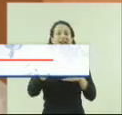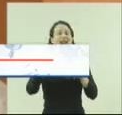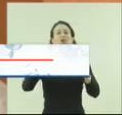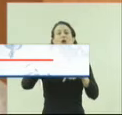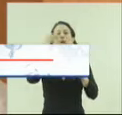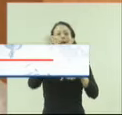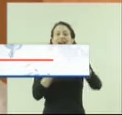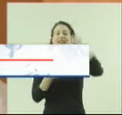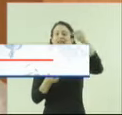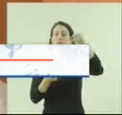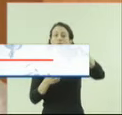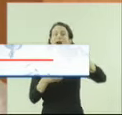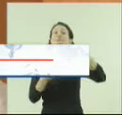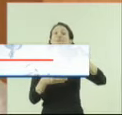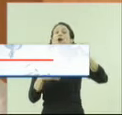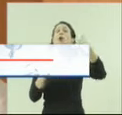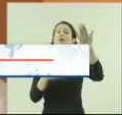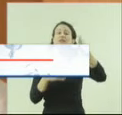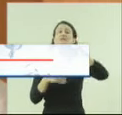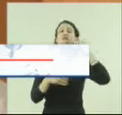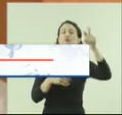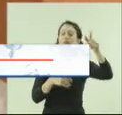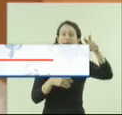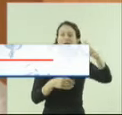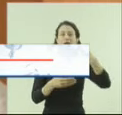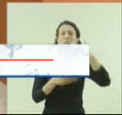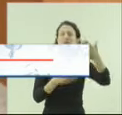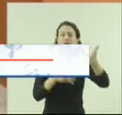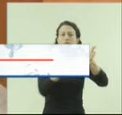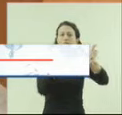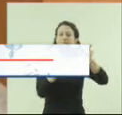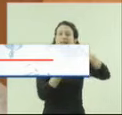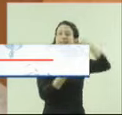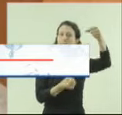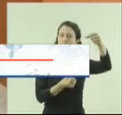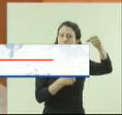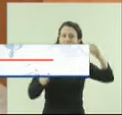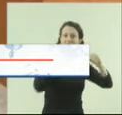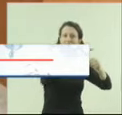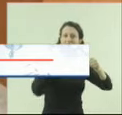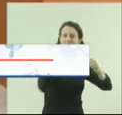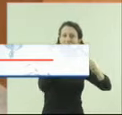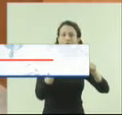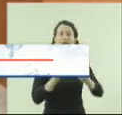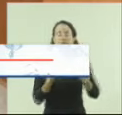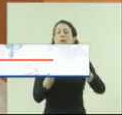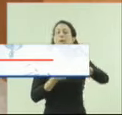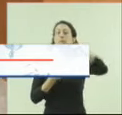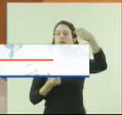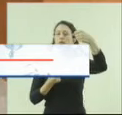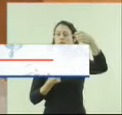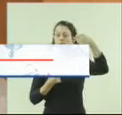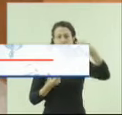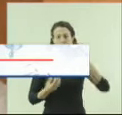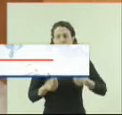стандарти за изпеки обучение, да имаме общи стандарти за това какви умения са ни нужни, за да успяваме като професионалисти.